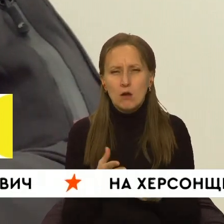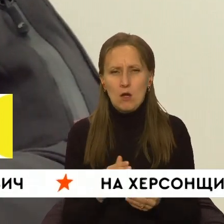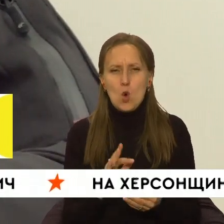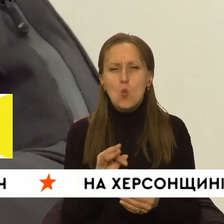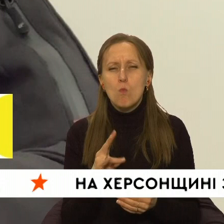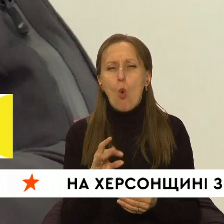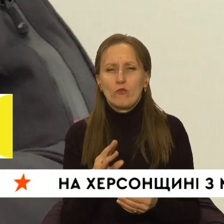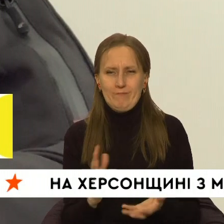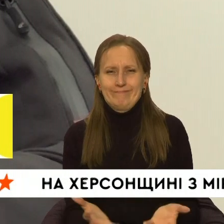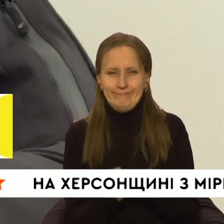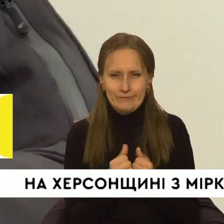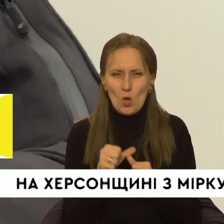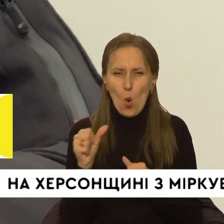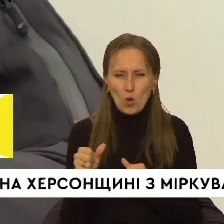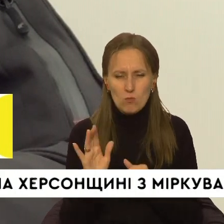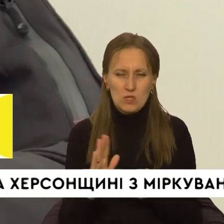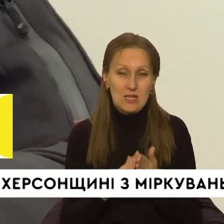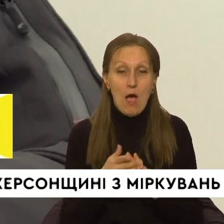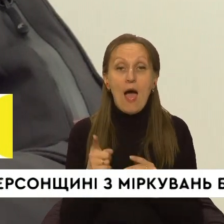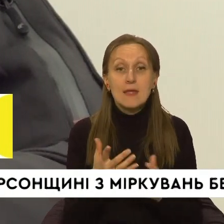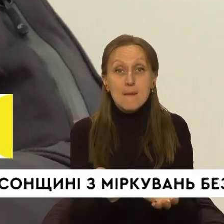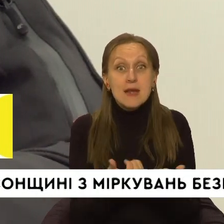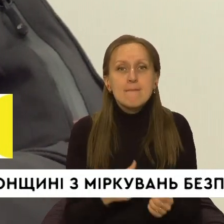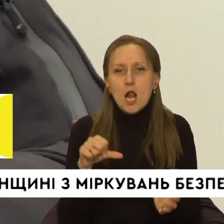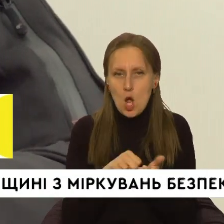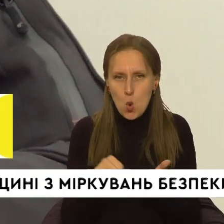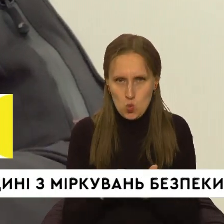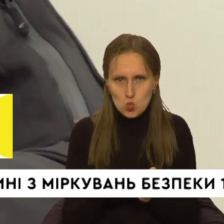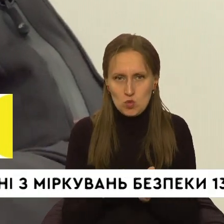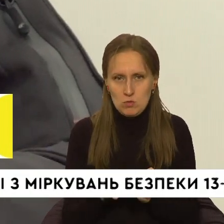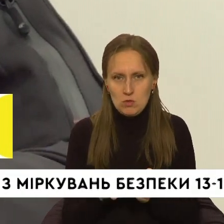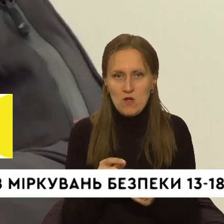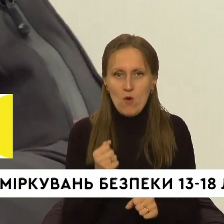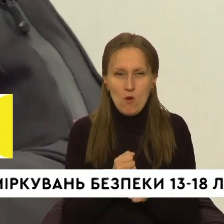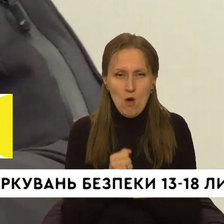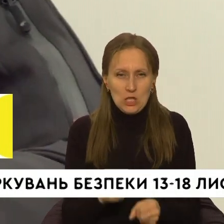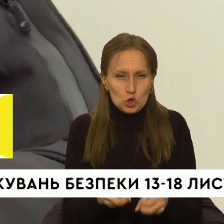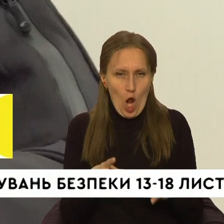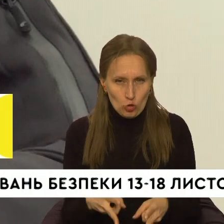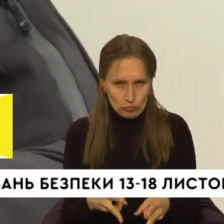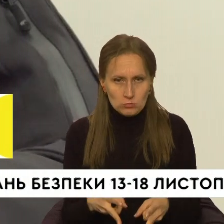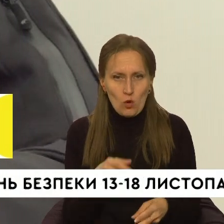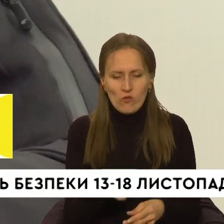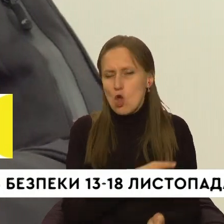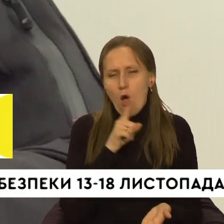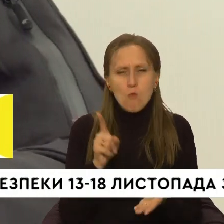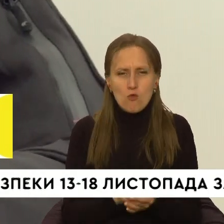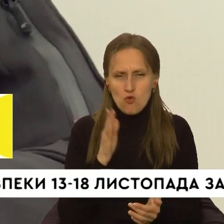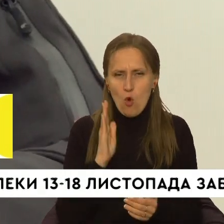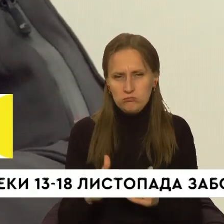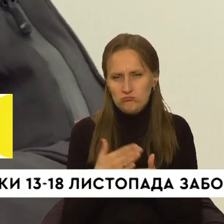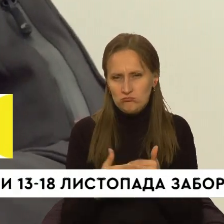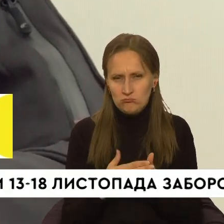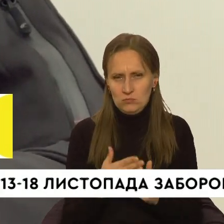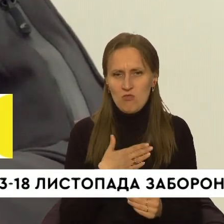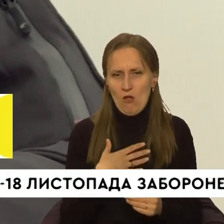умовно підтримували, там окремо буде ситуація, а ті, які приймали участь безпосередньо в скоєнні злочинів, от, вони обов'язково будуть каратися